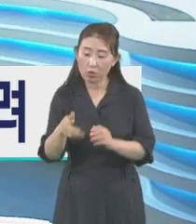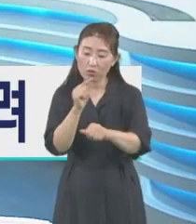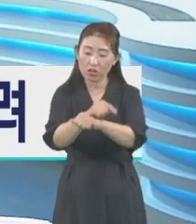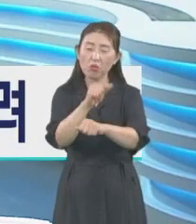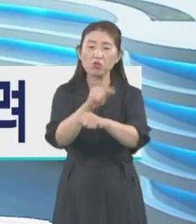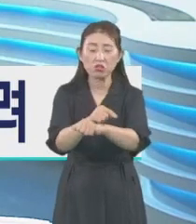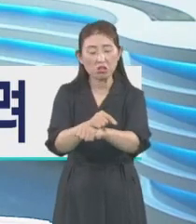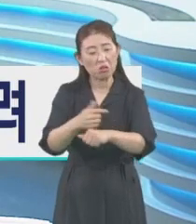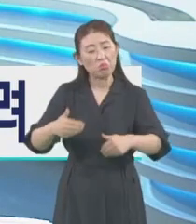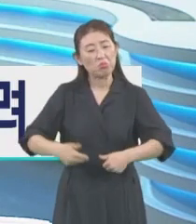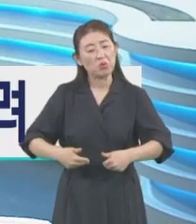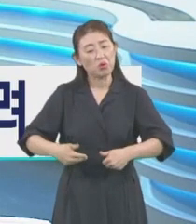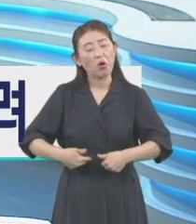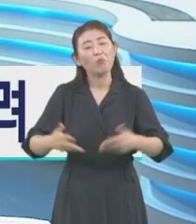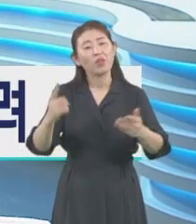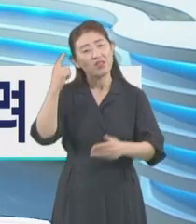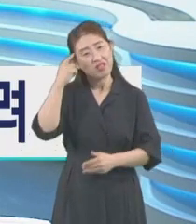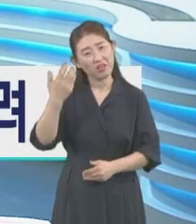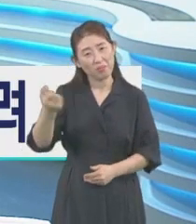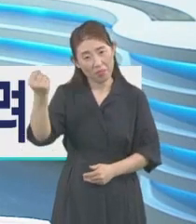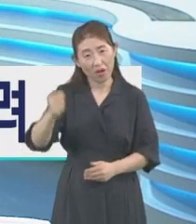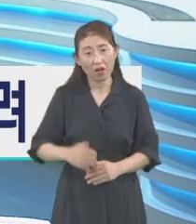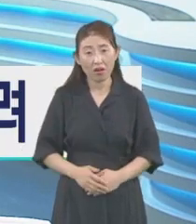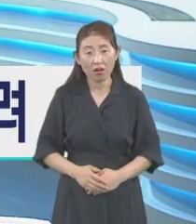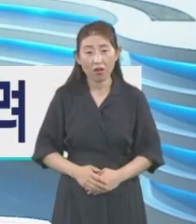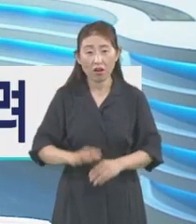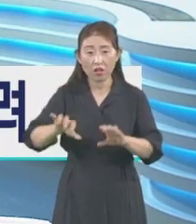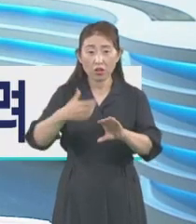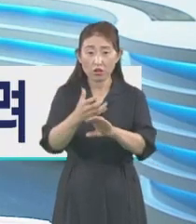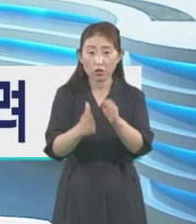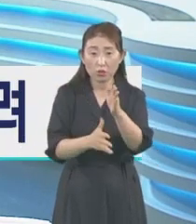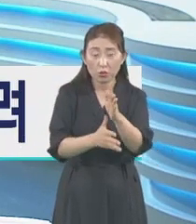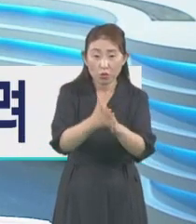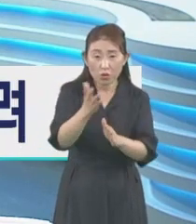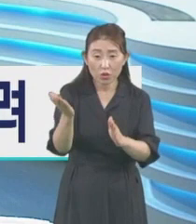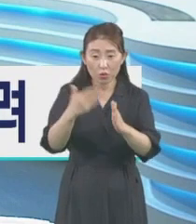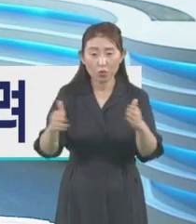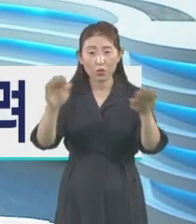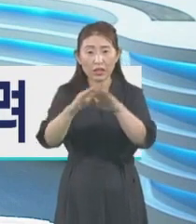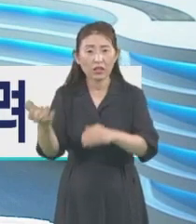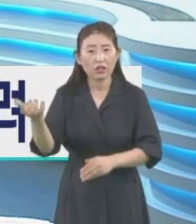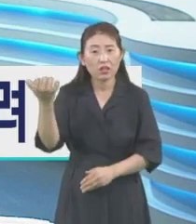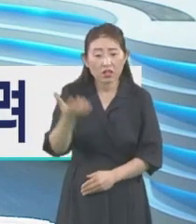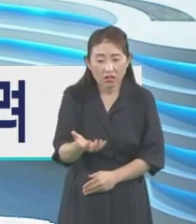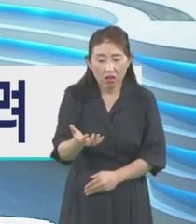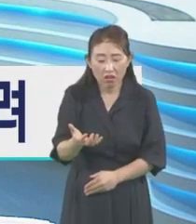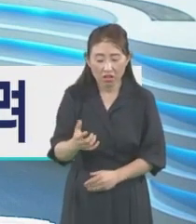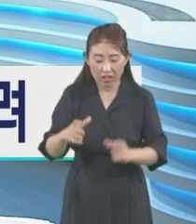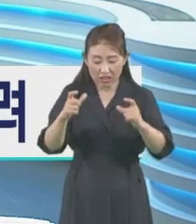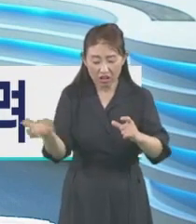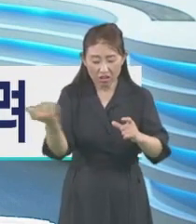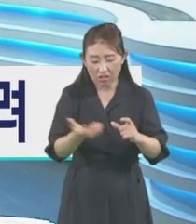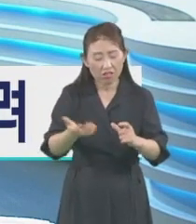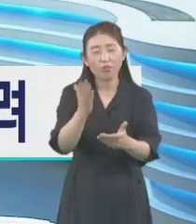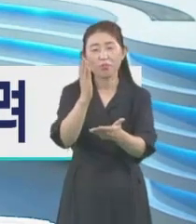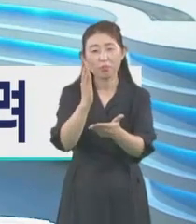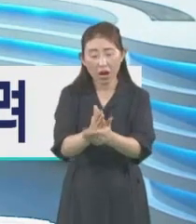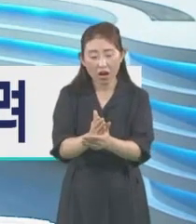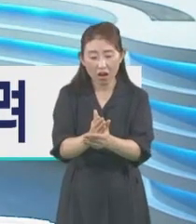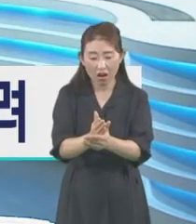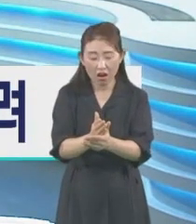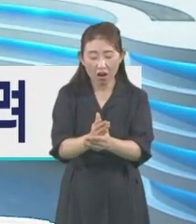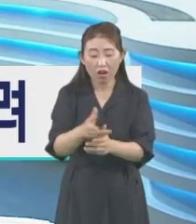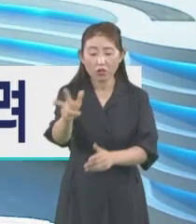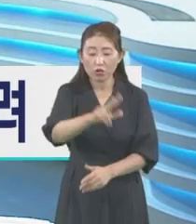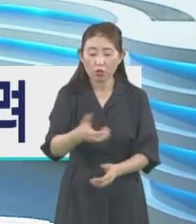대해 부정적인 입장을 드러냈습니다. 혁신도시 공공기관 이전에 대해서도 특정 지역 집단 이전보다는